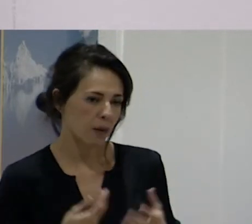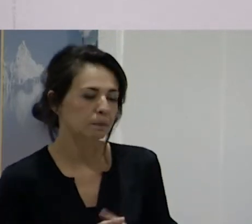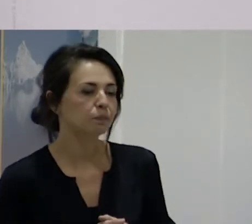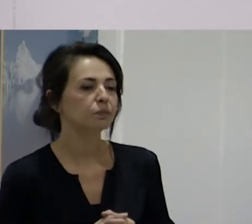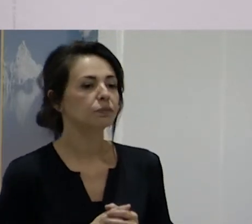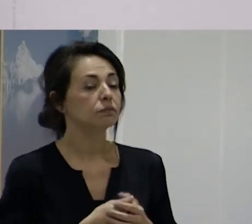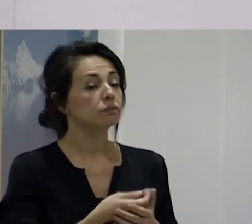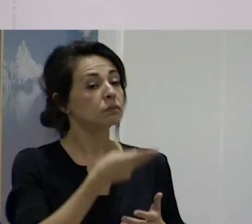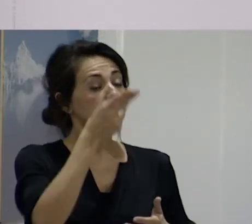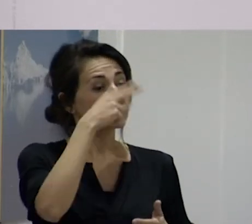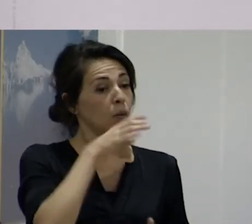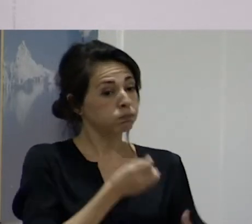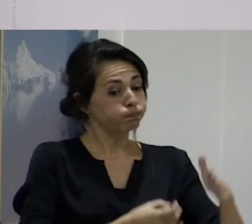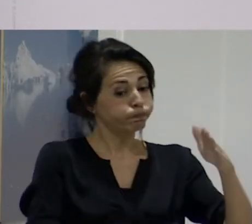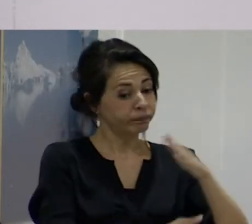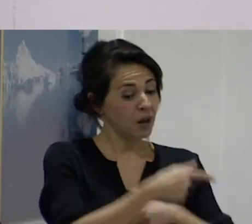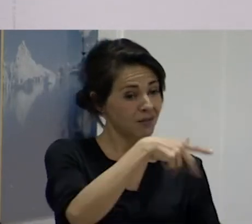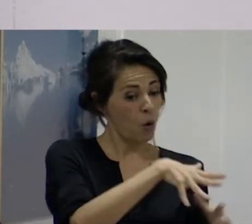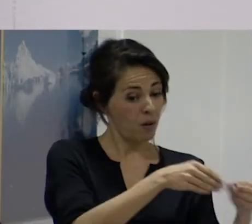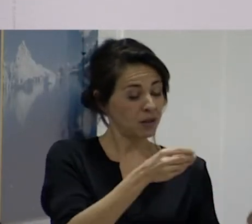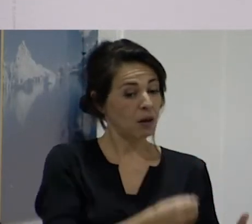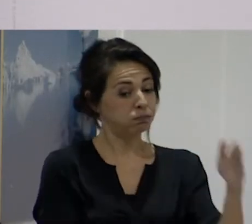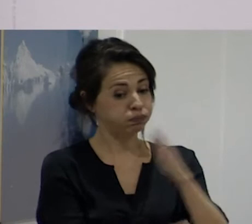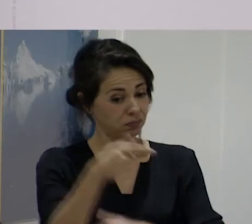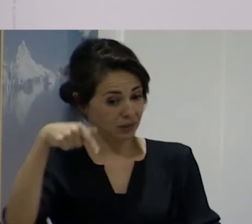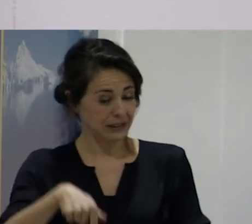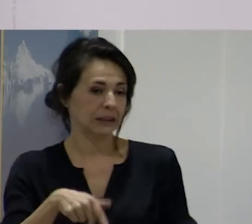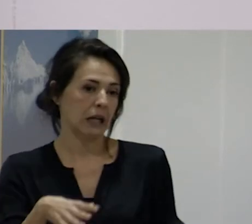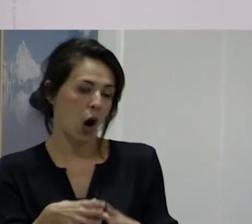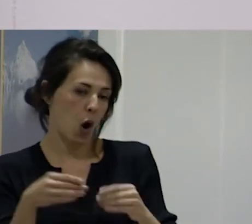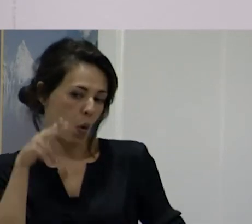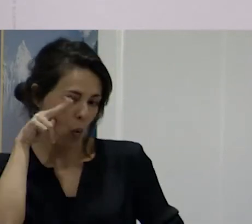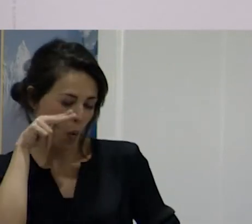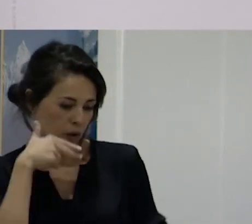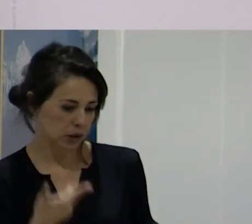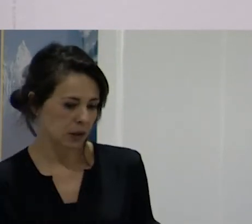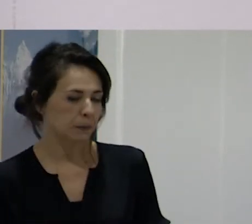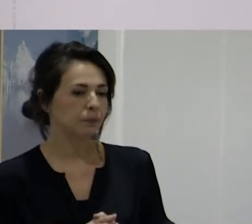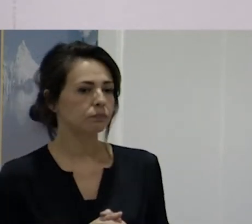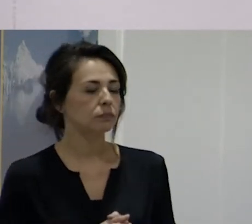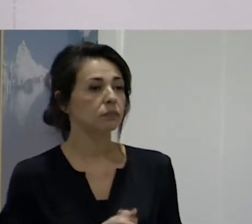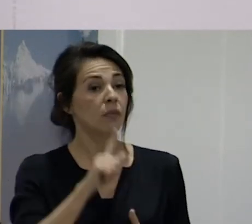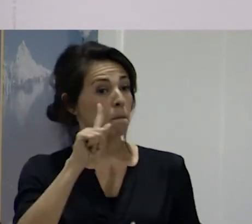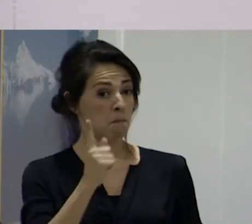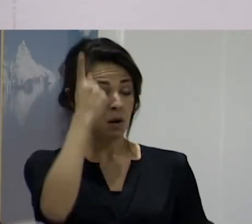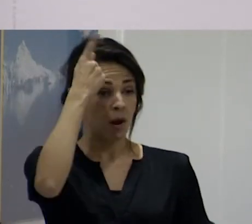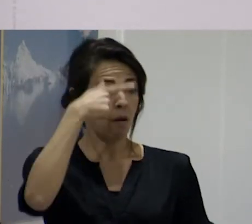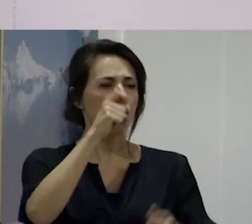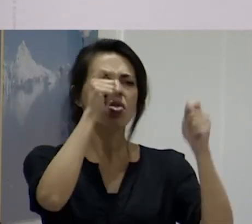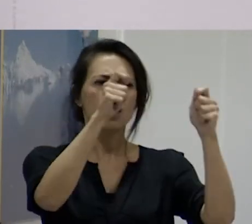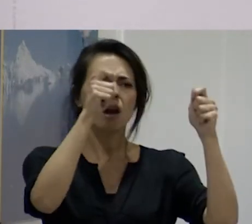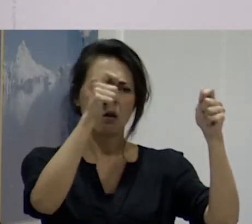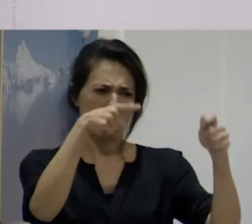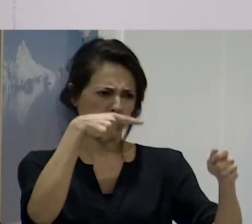1808, precursora de la nostra universitat i de la qual som hereus. Serà també la primera volta que celebrarem un acte